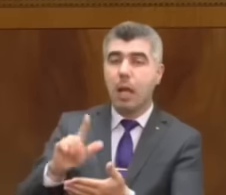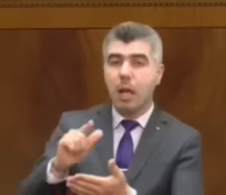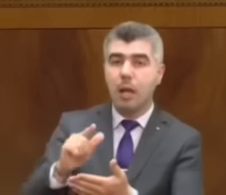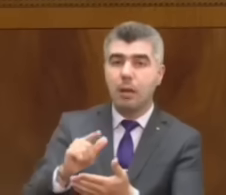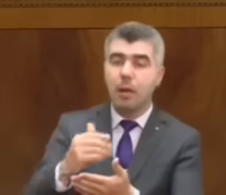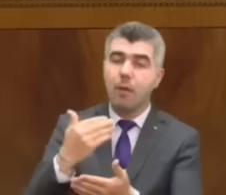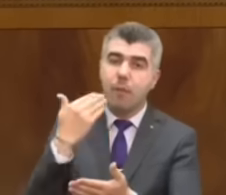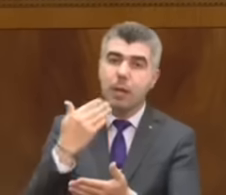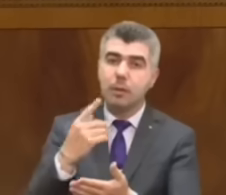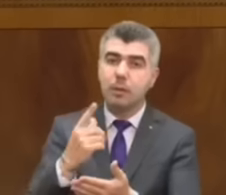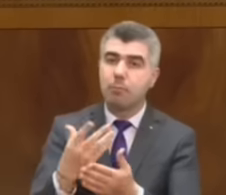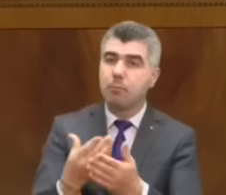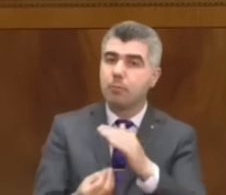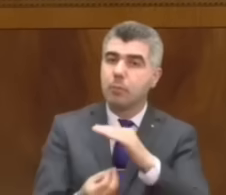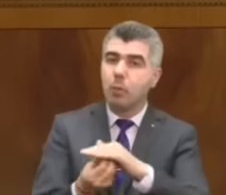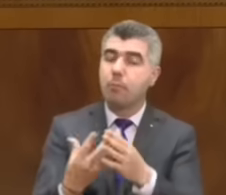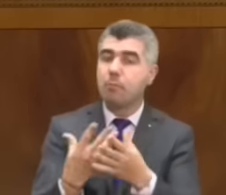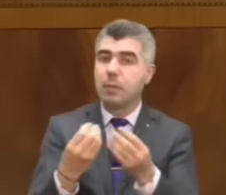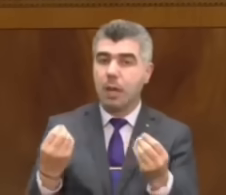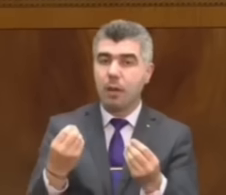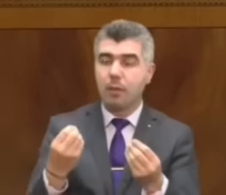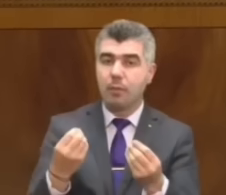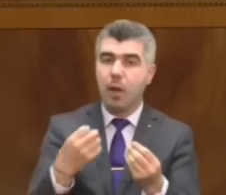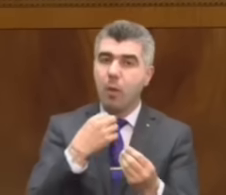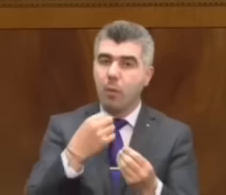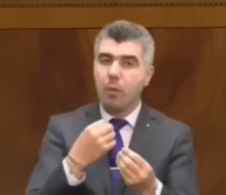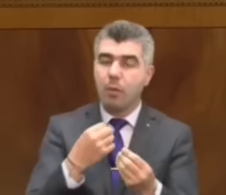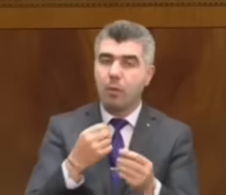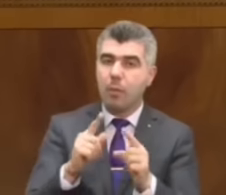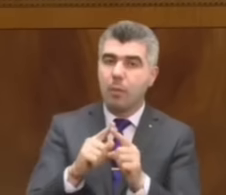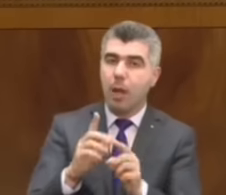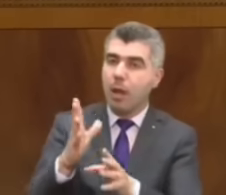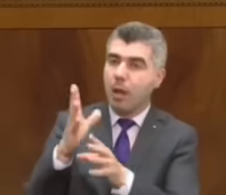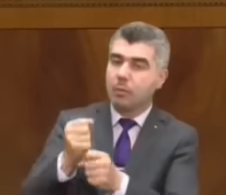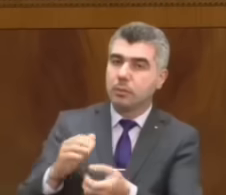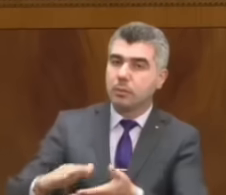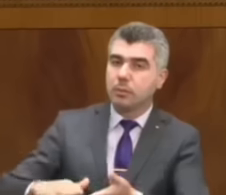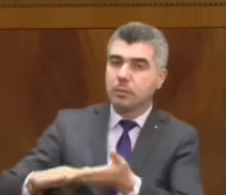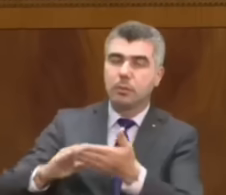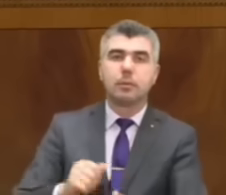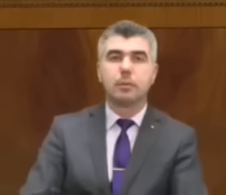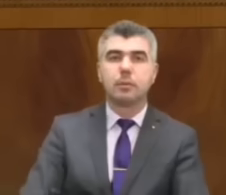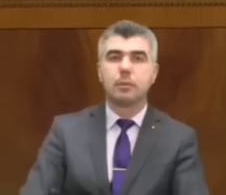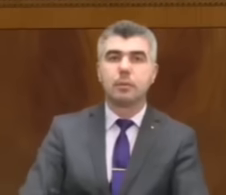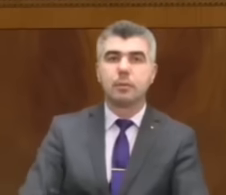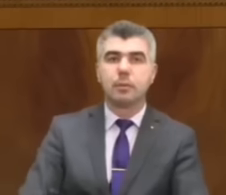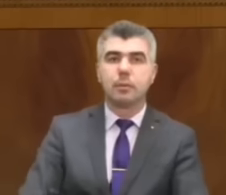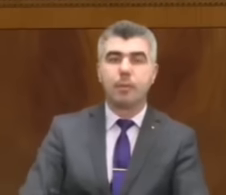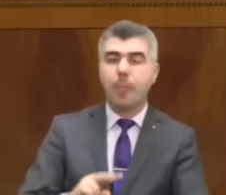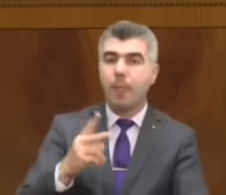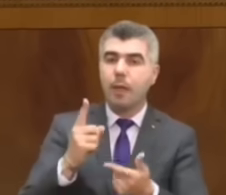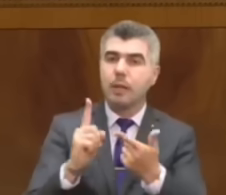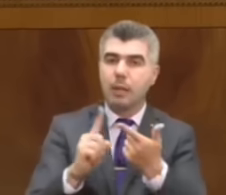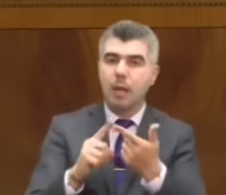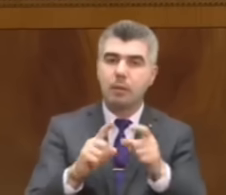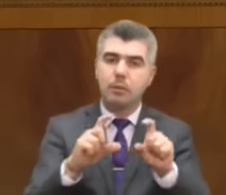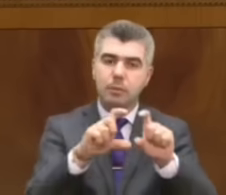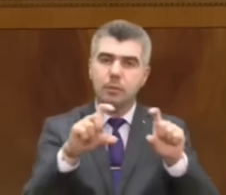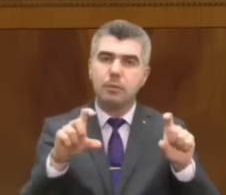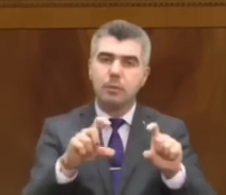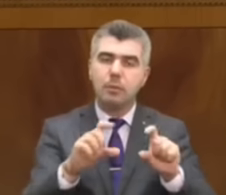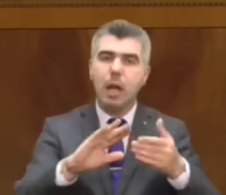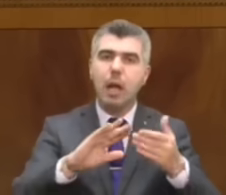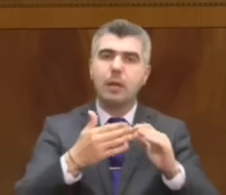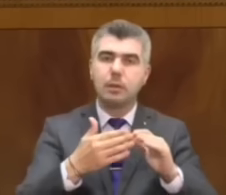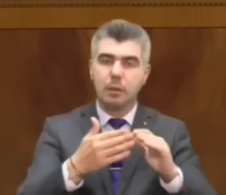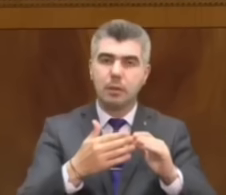غير مسبوق، اتقوا الله في هذه البلاد. الحاجه الثانيه، المنصه الرقميه سيد الرئيس،